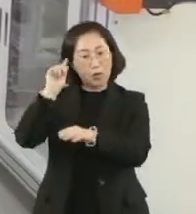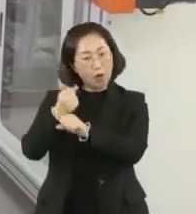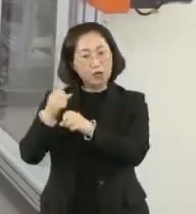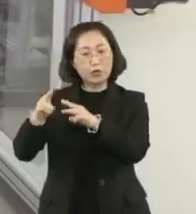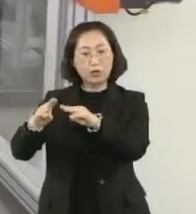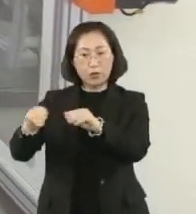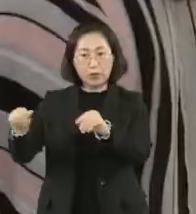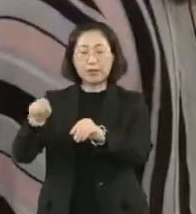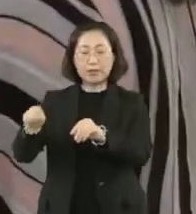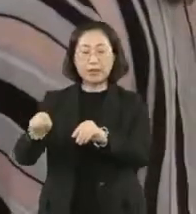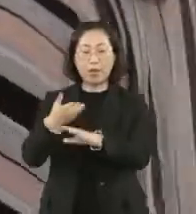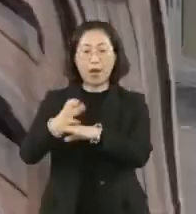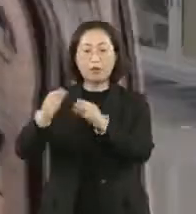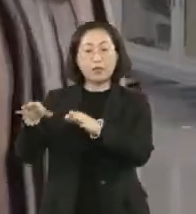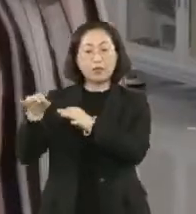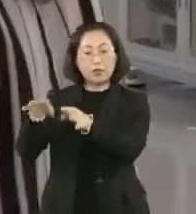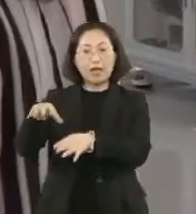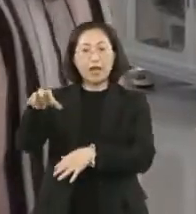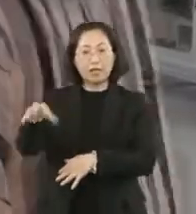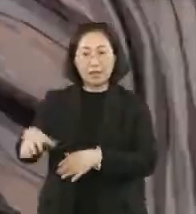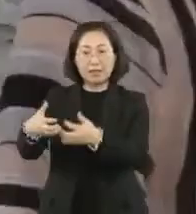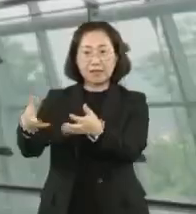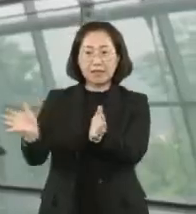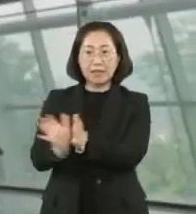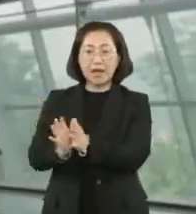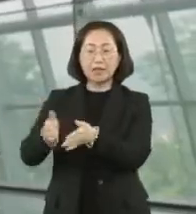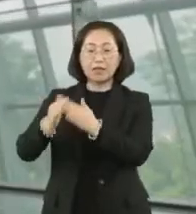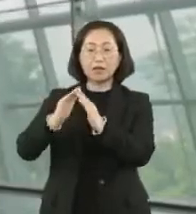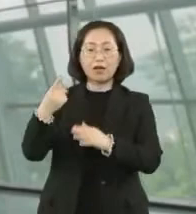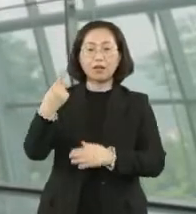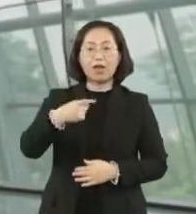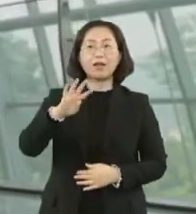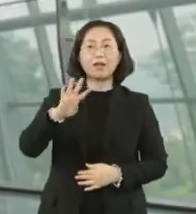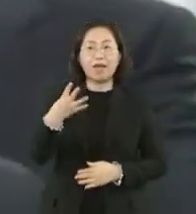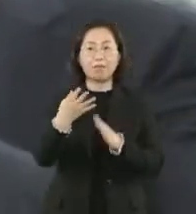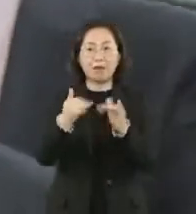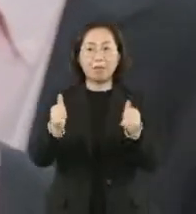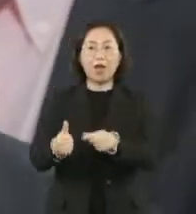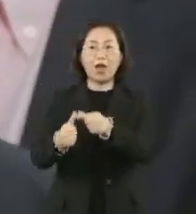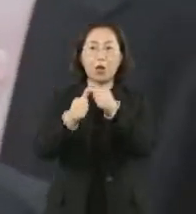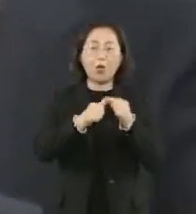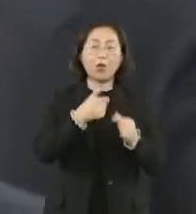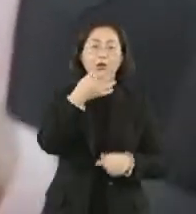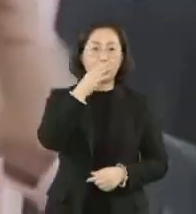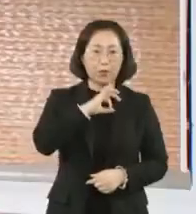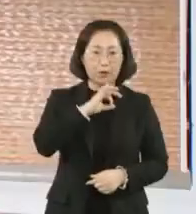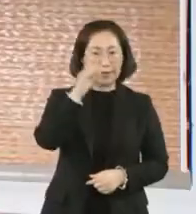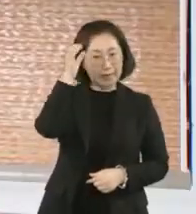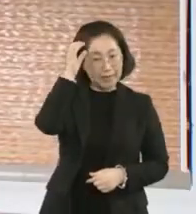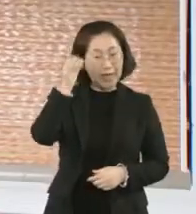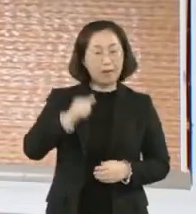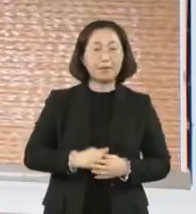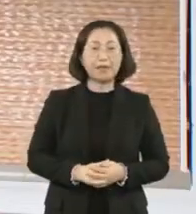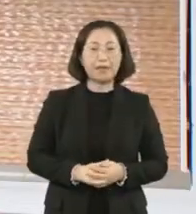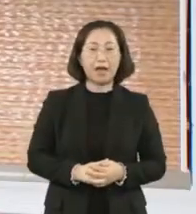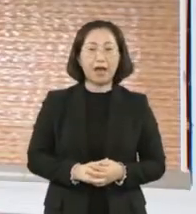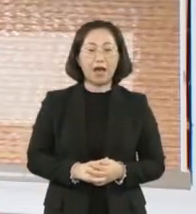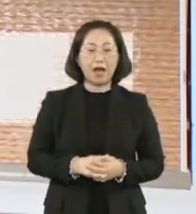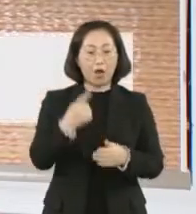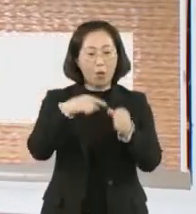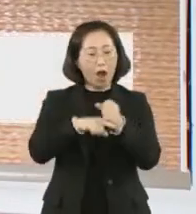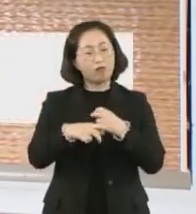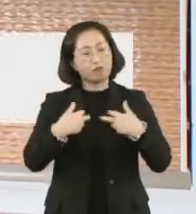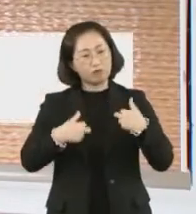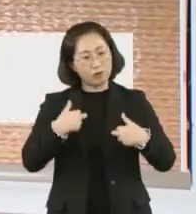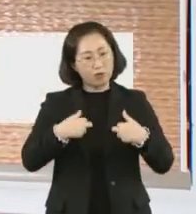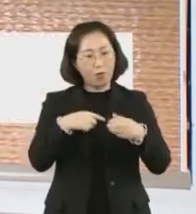연구용지, 그리고 외국인 투자 지역 단지가 조성돼 1,400명의 고용 효과도 기대됩니다. 과학을 즐기고